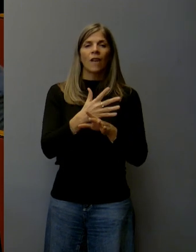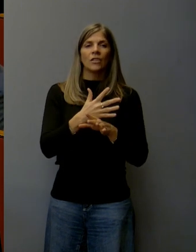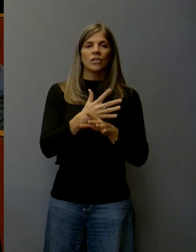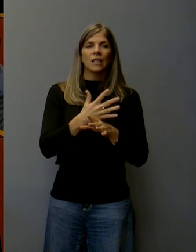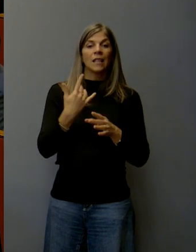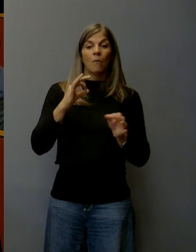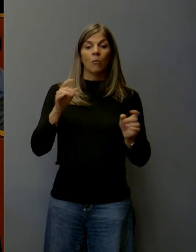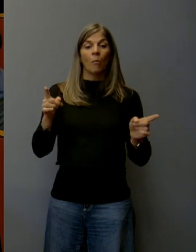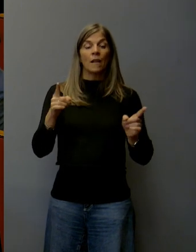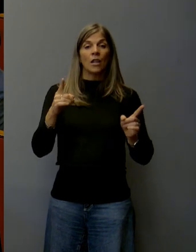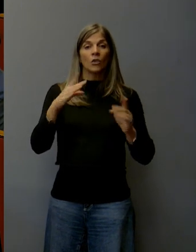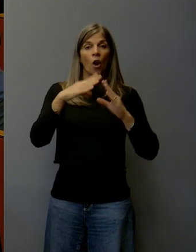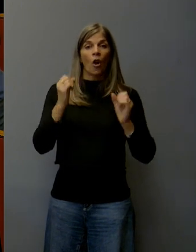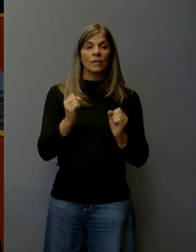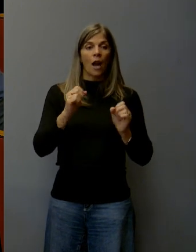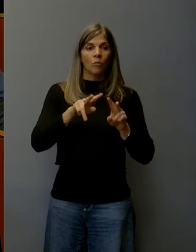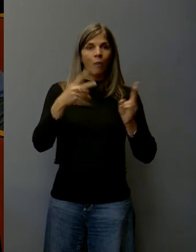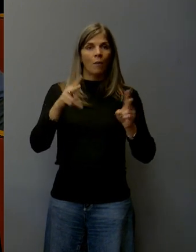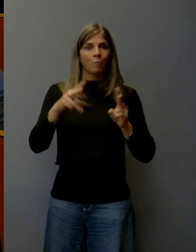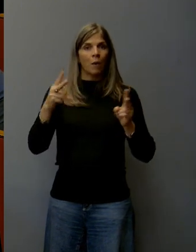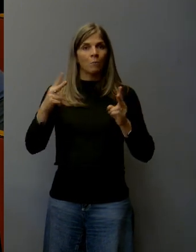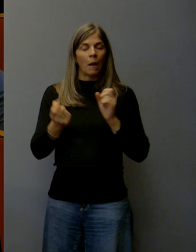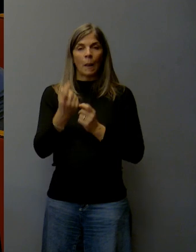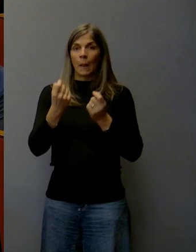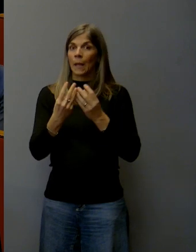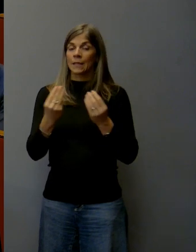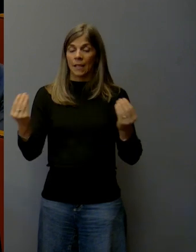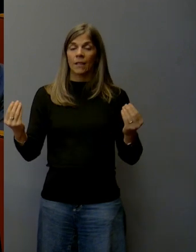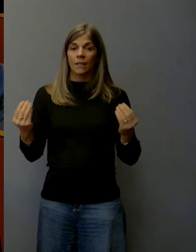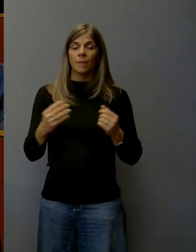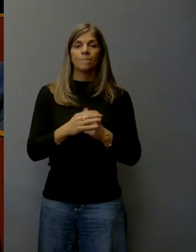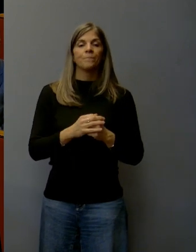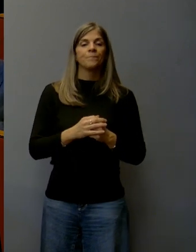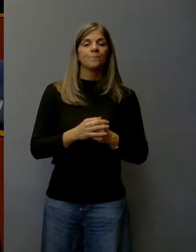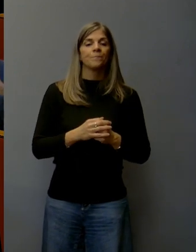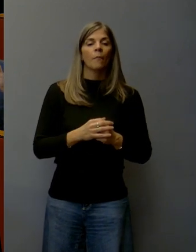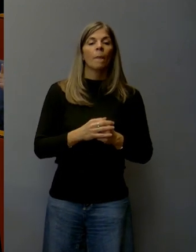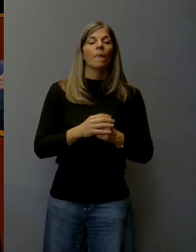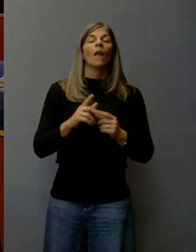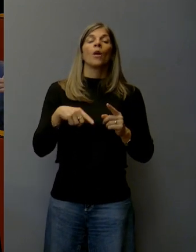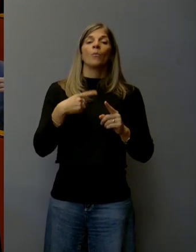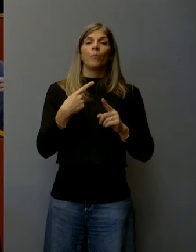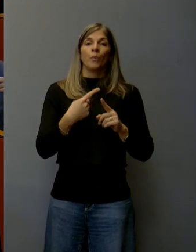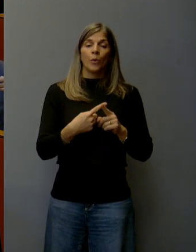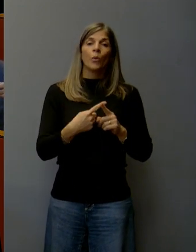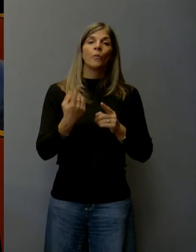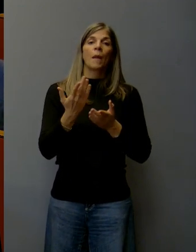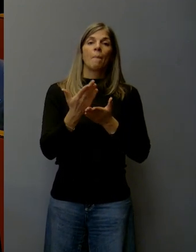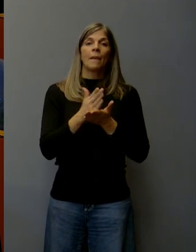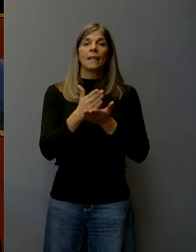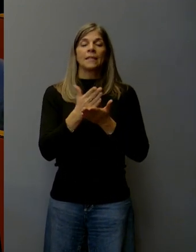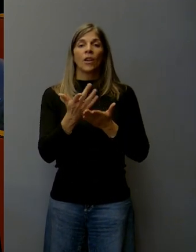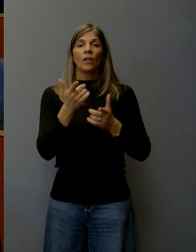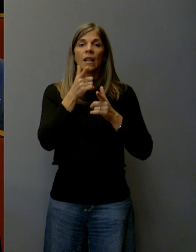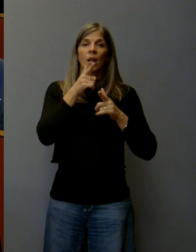il periodo di lockdown e tutto ciò che che è seguito dopo così Come potenziare la mediazione linguistica